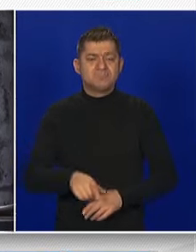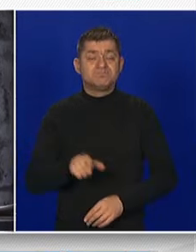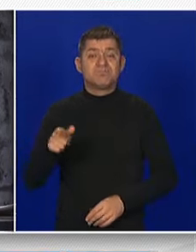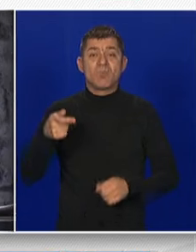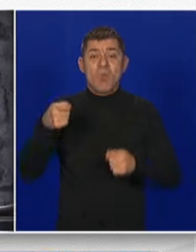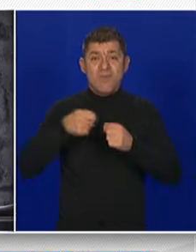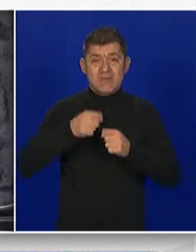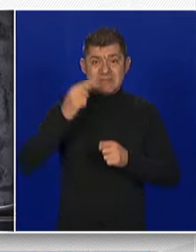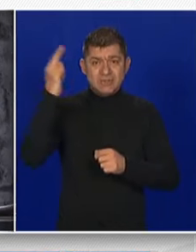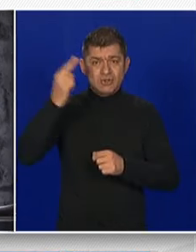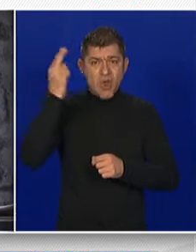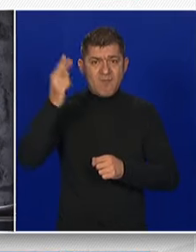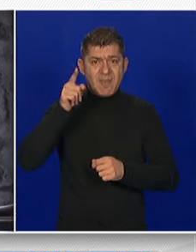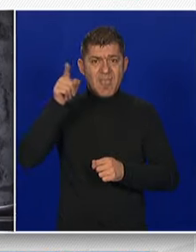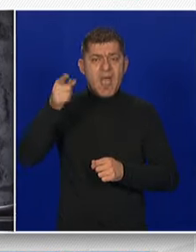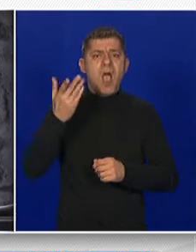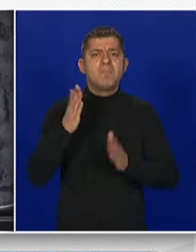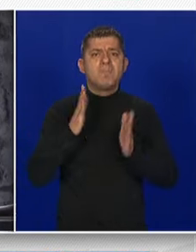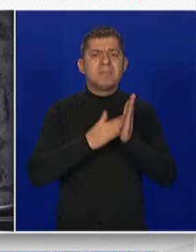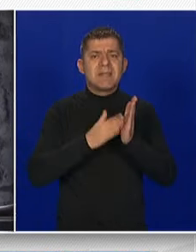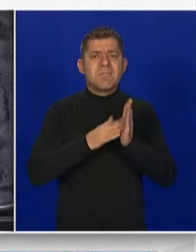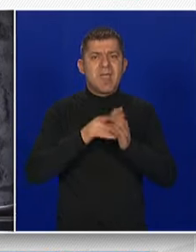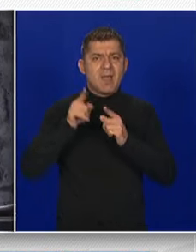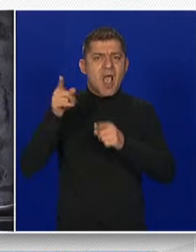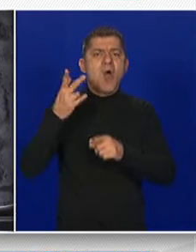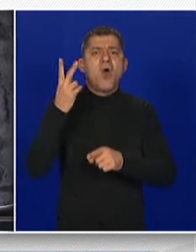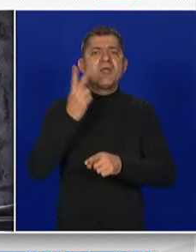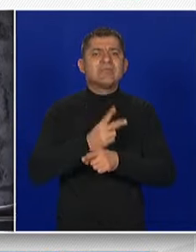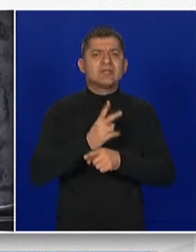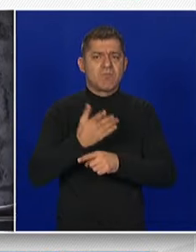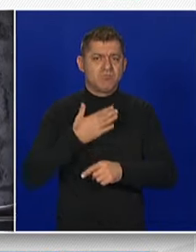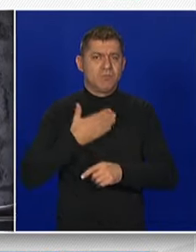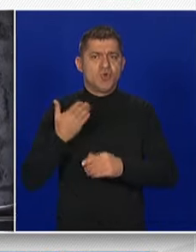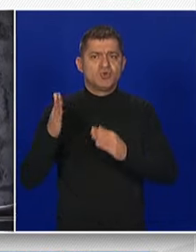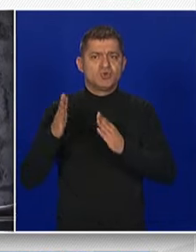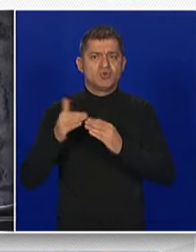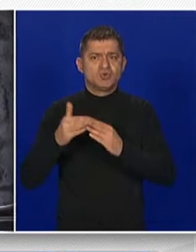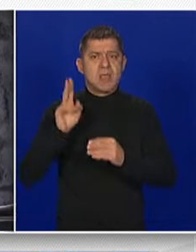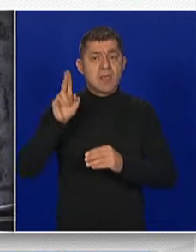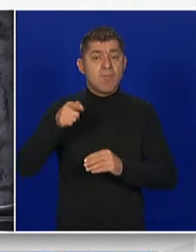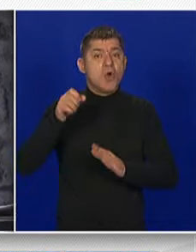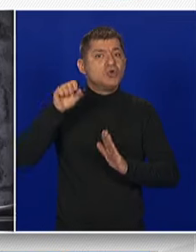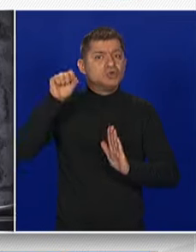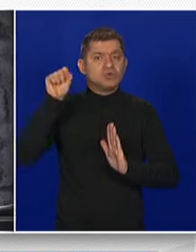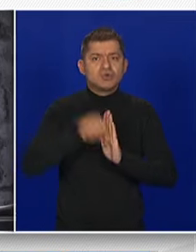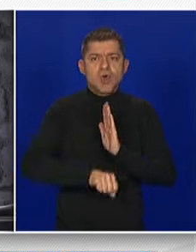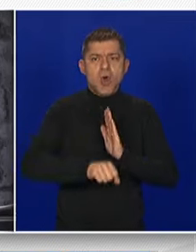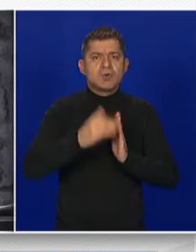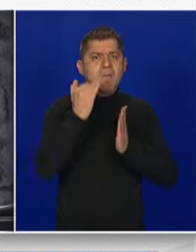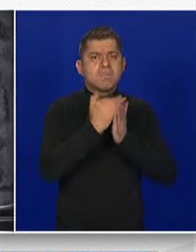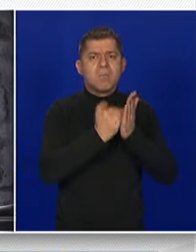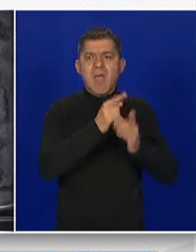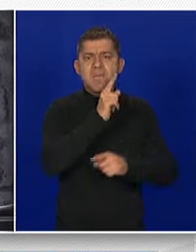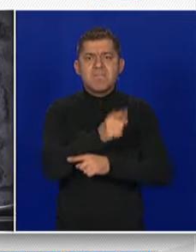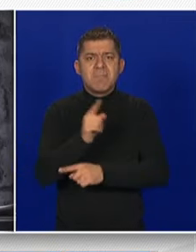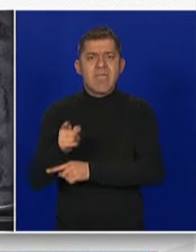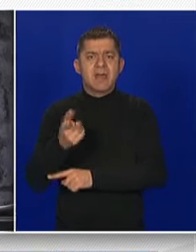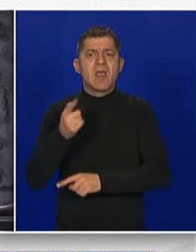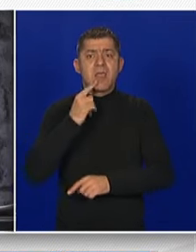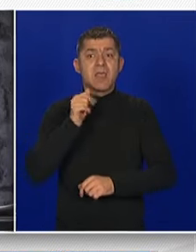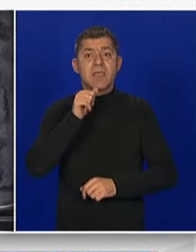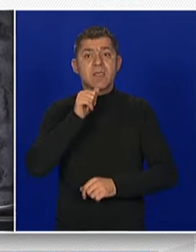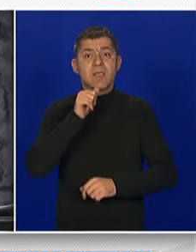znali navesti primjer Slovenije kao državu nama susjednu koja ima puno strože mjere, uključujući policijski